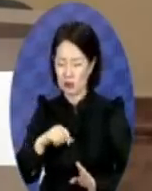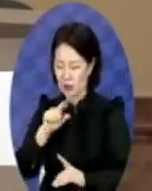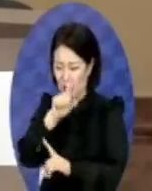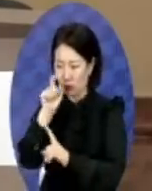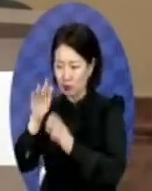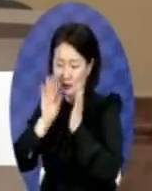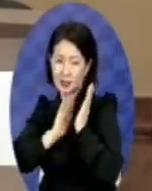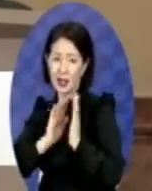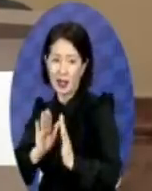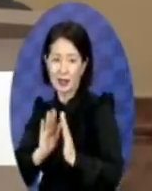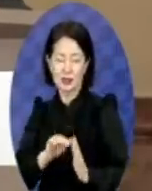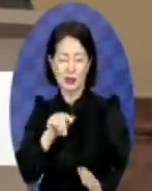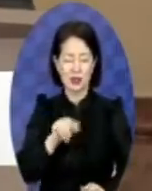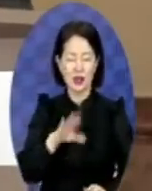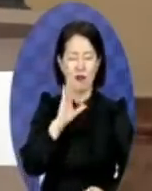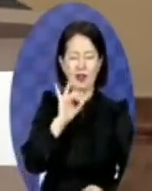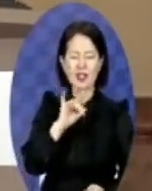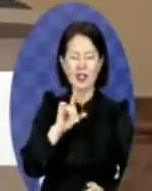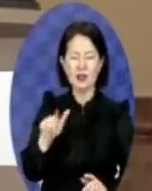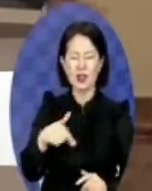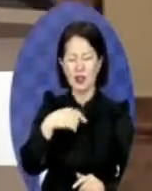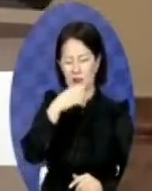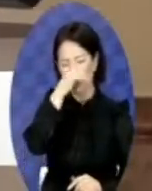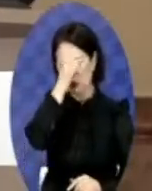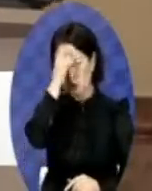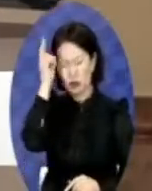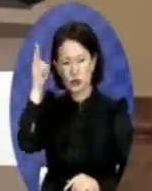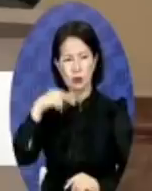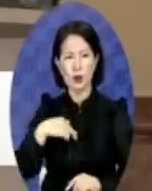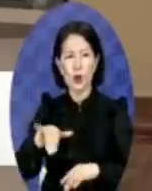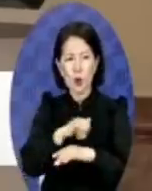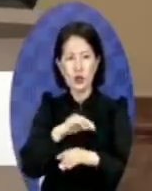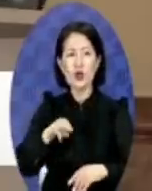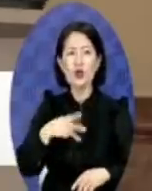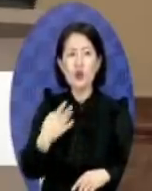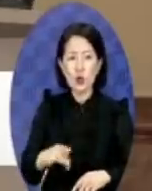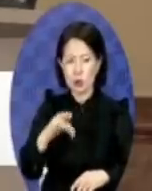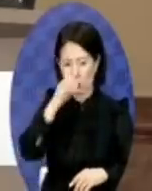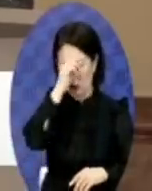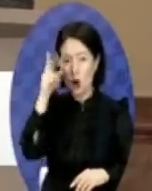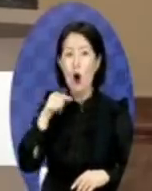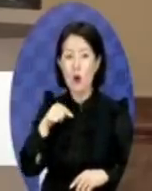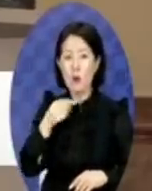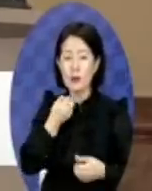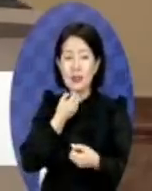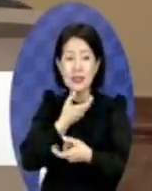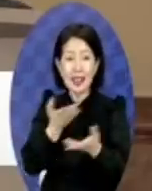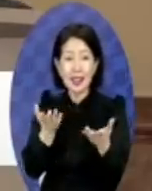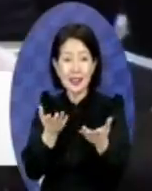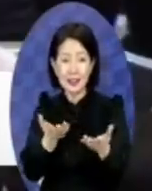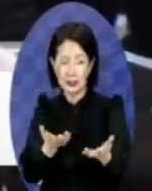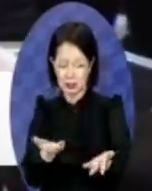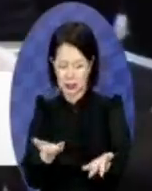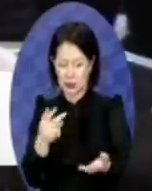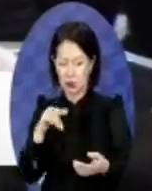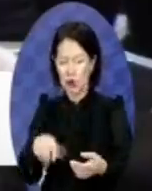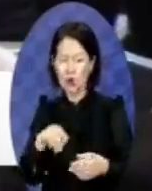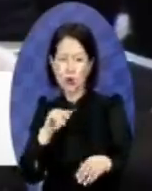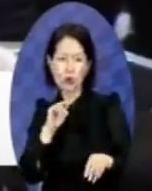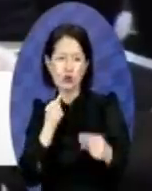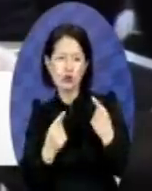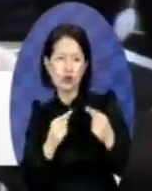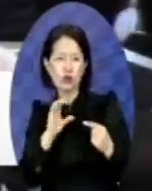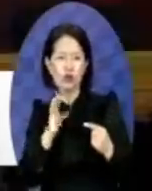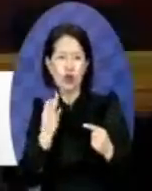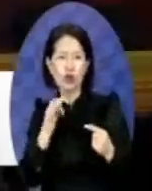Венесуэлийн сөрөг хүчний удирдагч Хуан Гуайдо өөрийгөө улс орны төр ерөнхийлөгч гэж зарласан нь Мадурогийн засаглалд сорилт дагуулад байгаа юм аа. Одоогийн байдлаар Америкийн